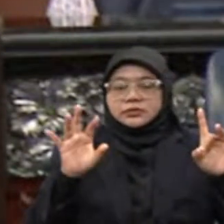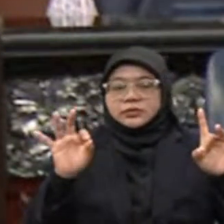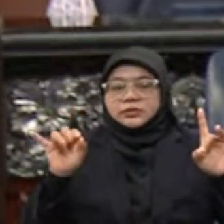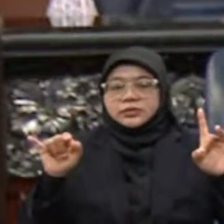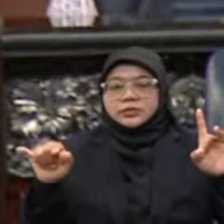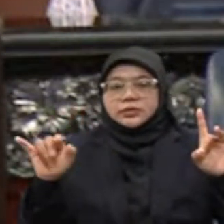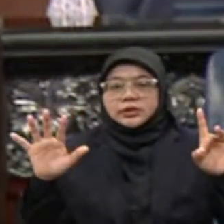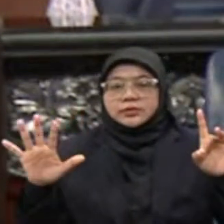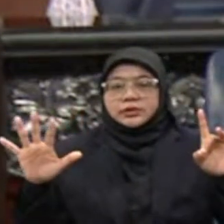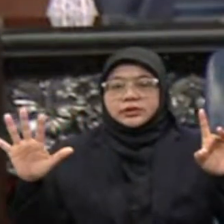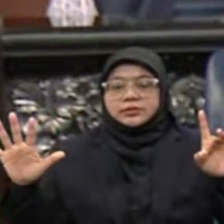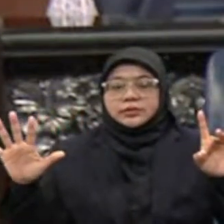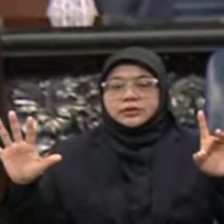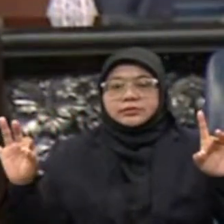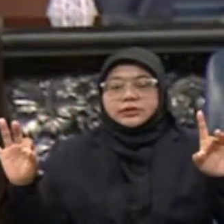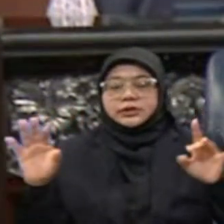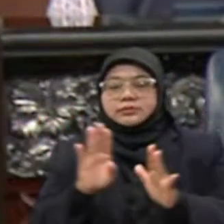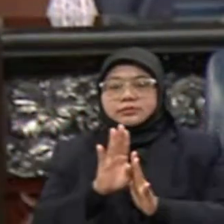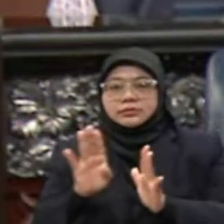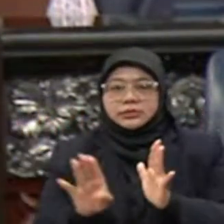kepulauan 559